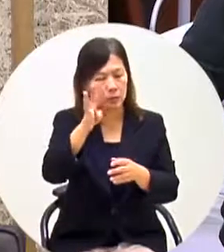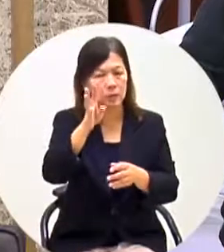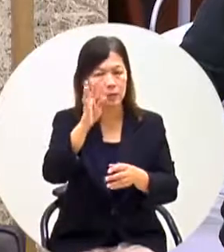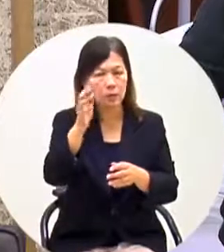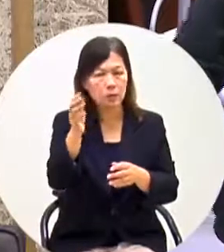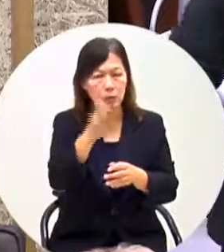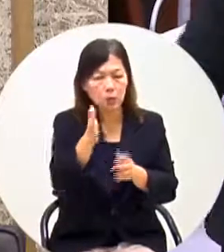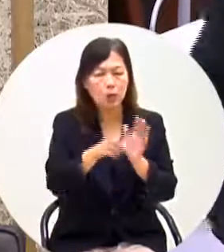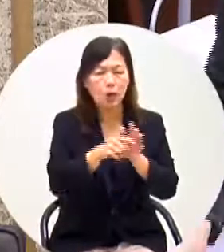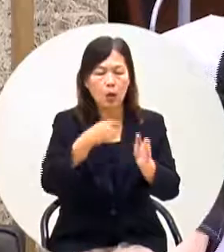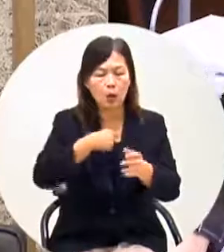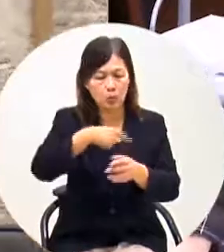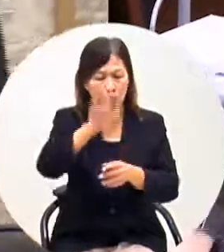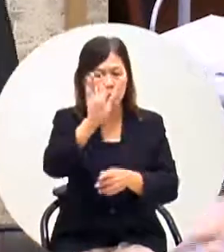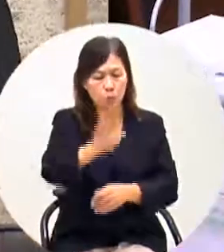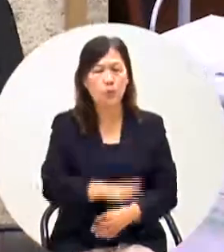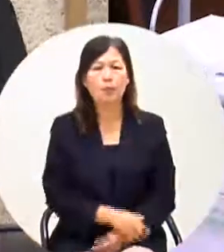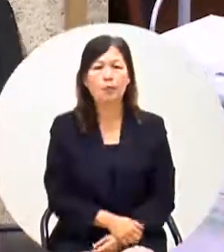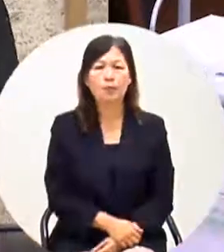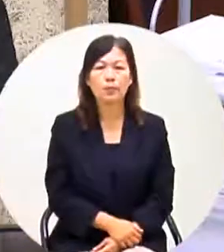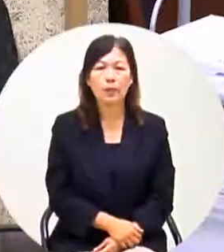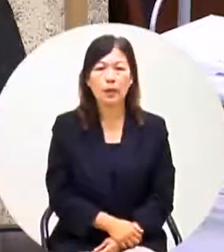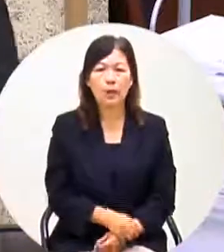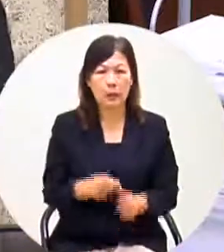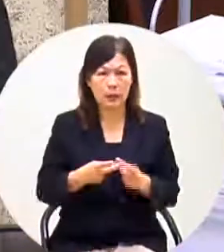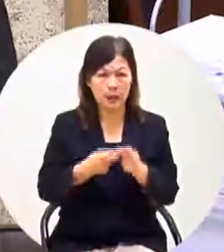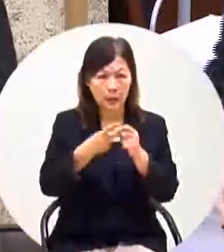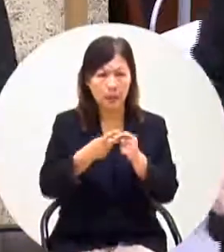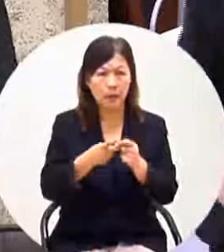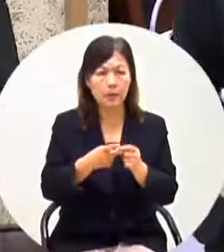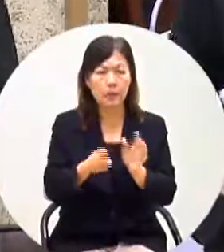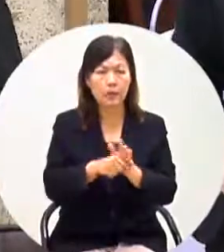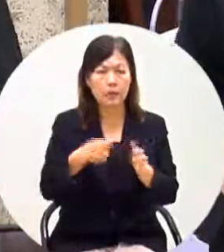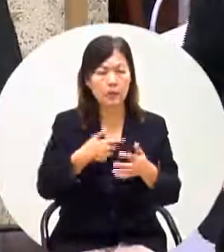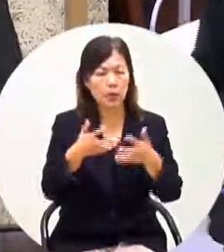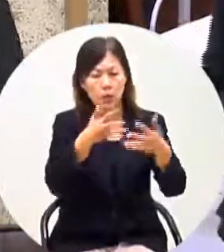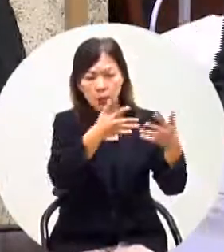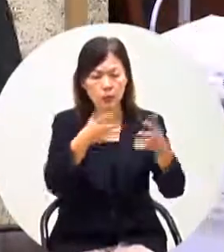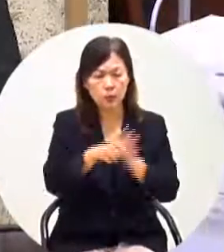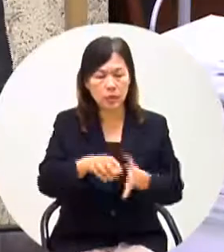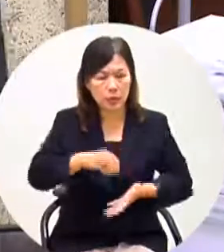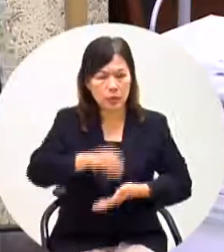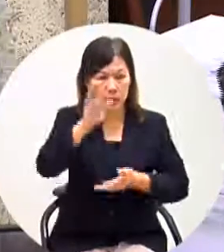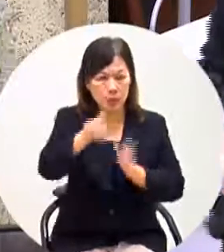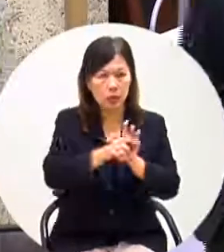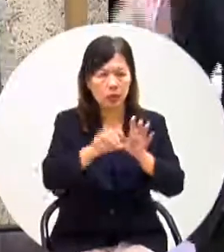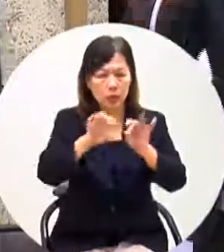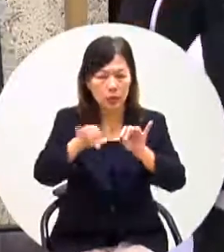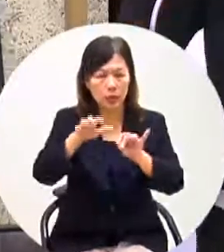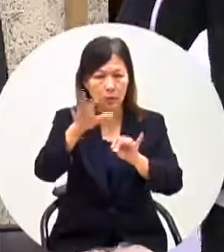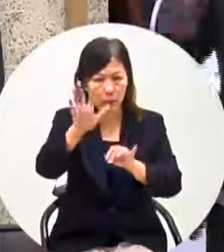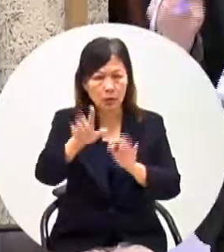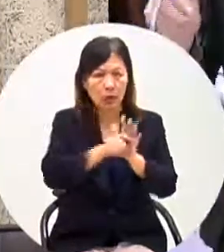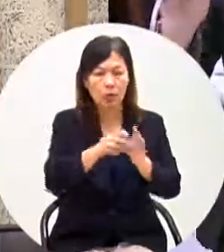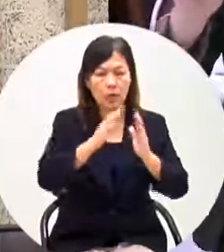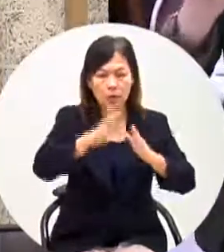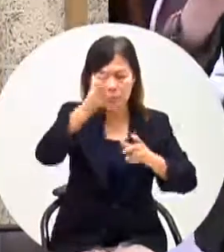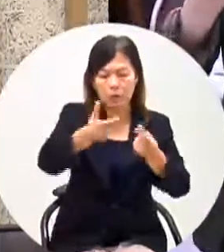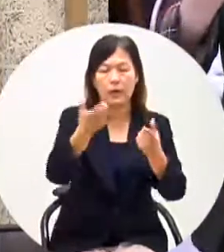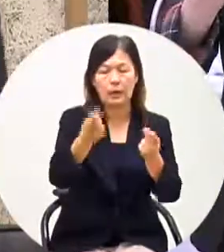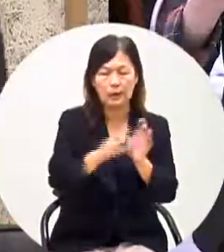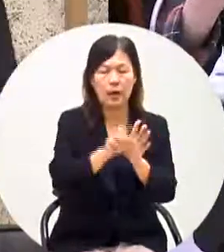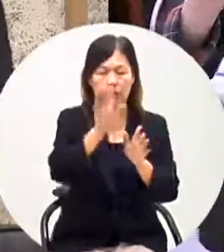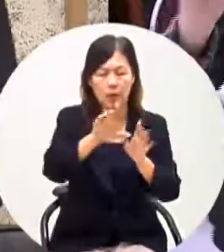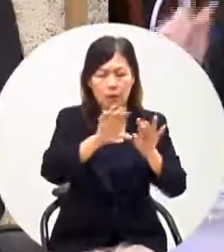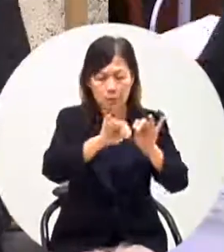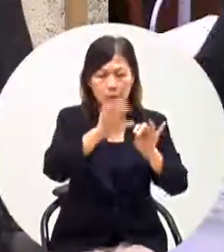那第二个部分呢，我们在答询里面也提到，我们需要有地方，包括市长也提到，我们需要有地方。要有那个土地， 找了